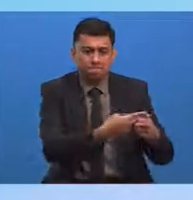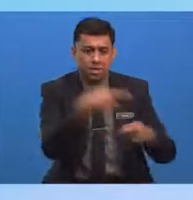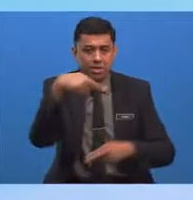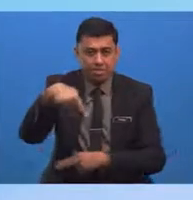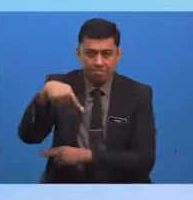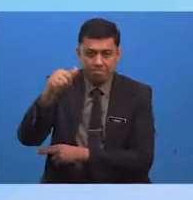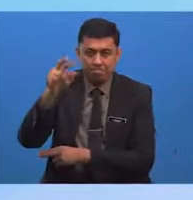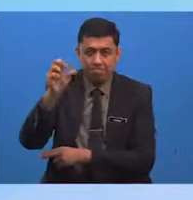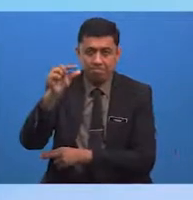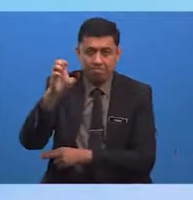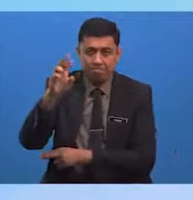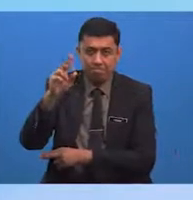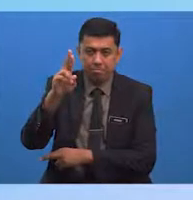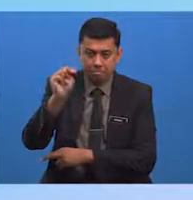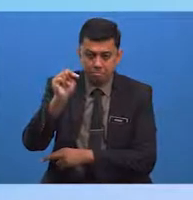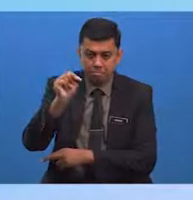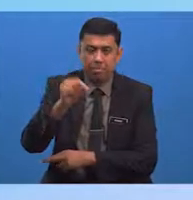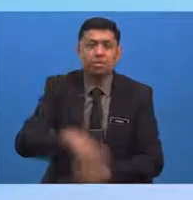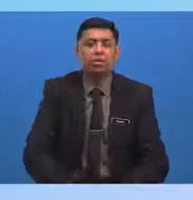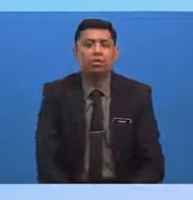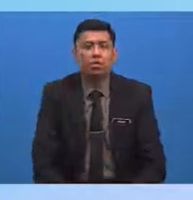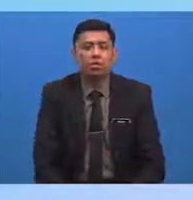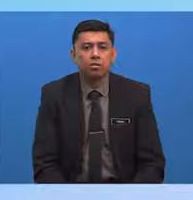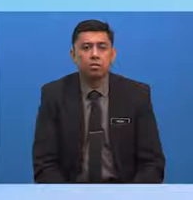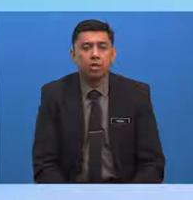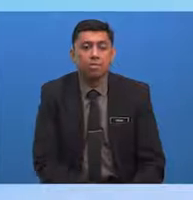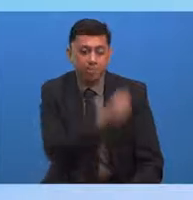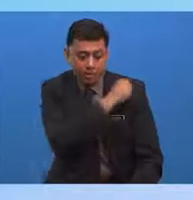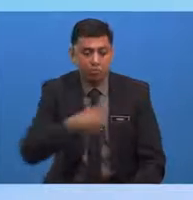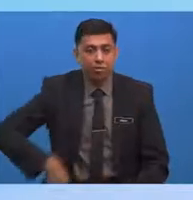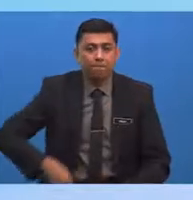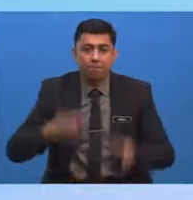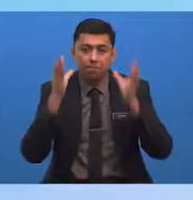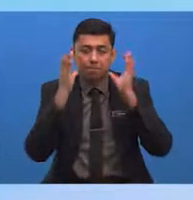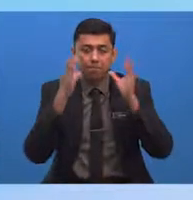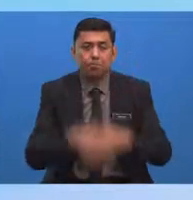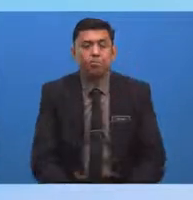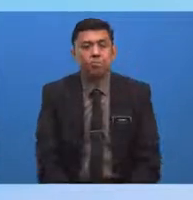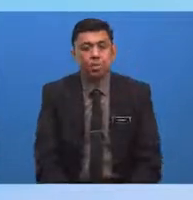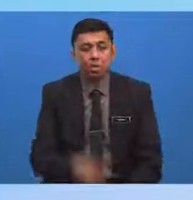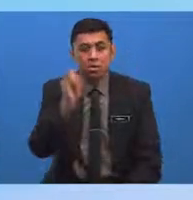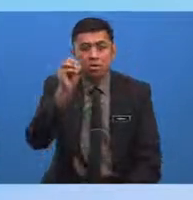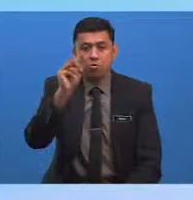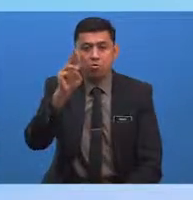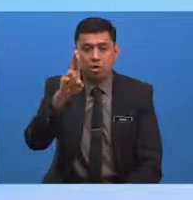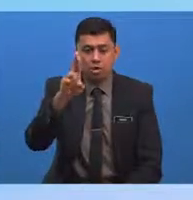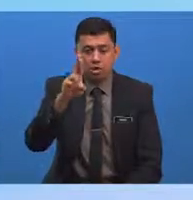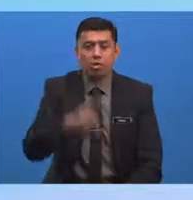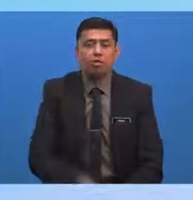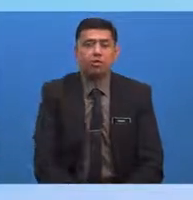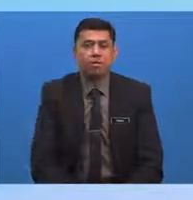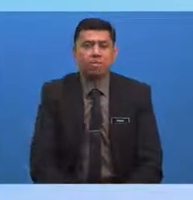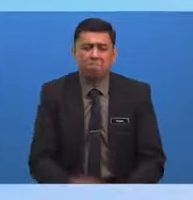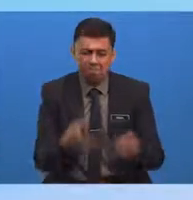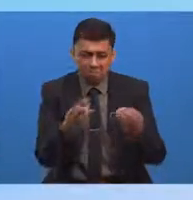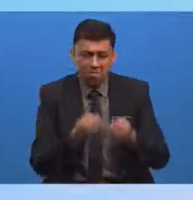sebagai wakil Kesultanan Brunei di Sarawak. Sultan Brunei ketika itu ialah Sultan Omar Ali Saifuddin